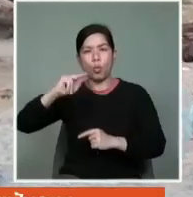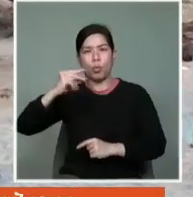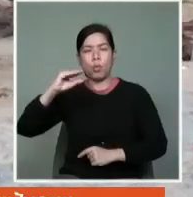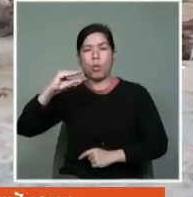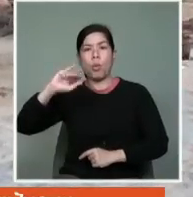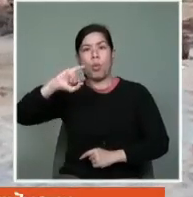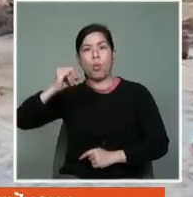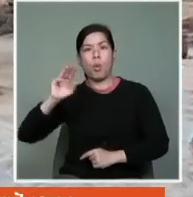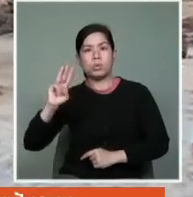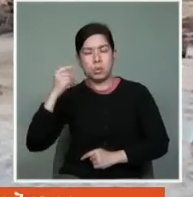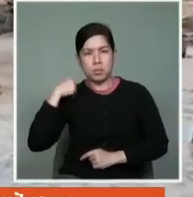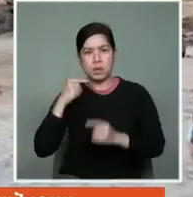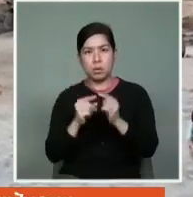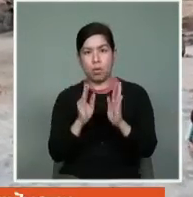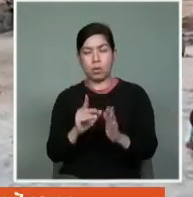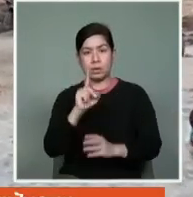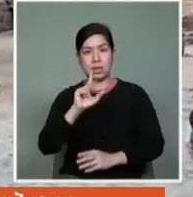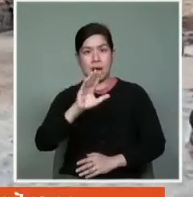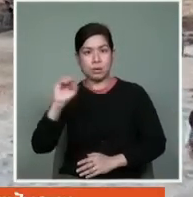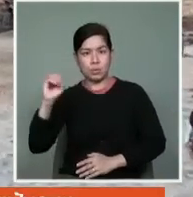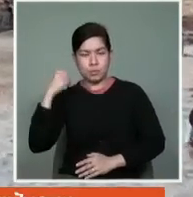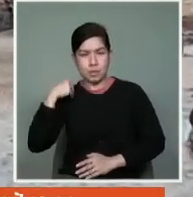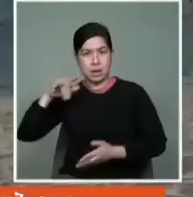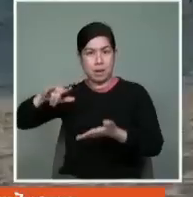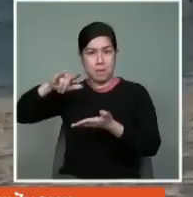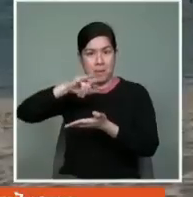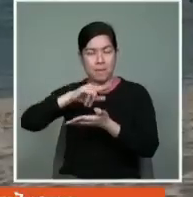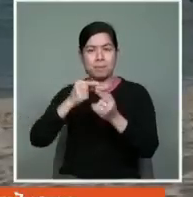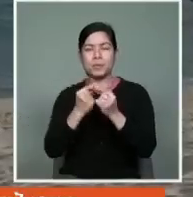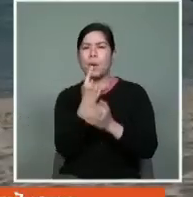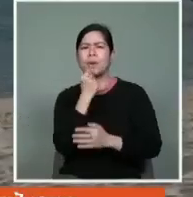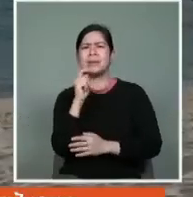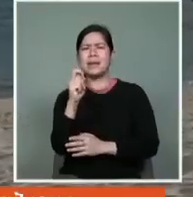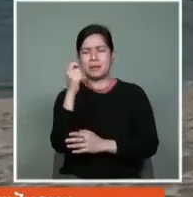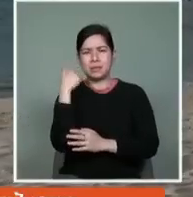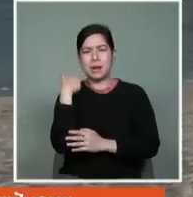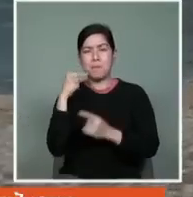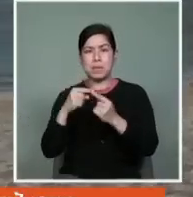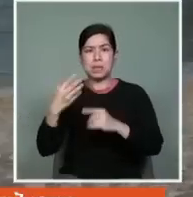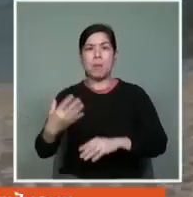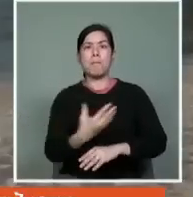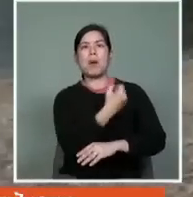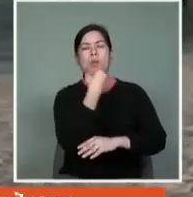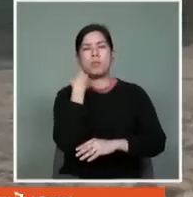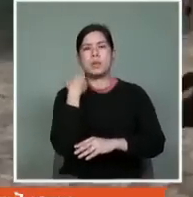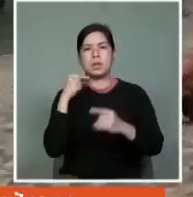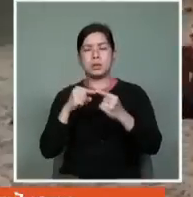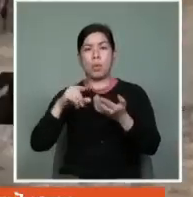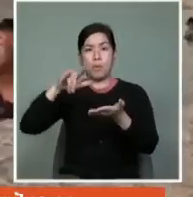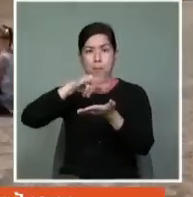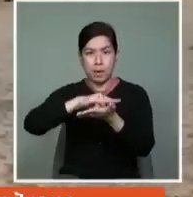เขาจะเดินทางมากับสายการบินแอร์เอเชียแบบเช่าเหมาลำค่ะมาที่สนามบินภูเก็ตในวันที่8ตุลา